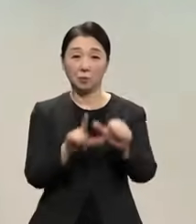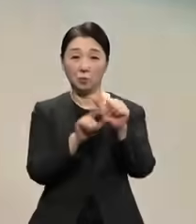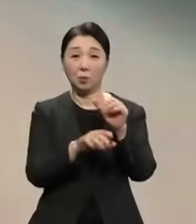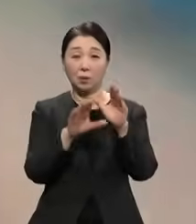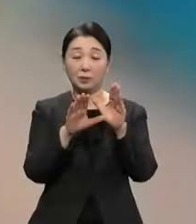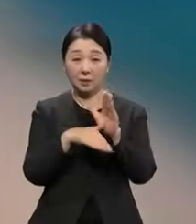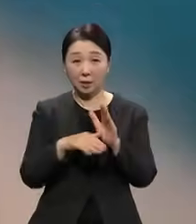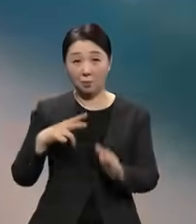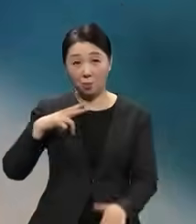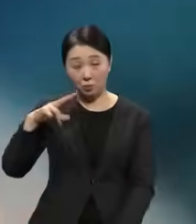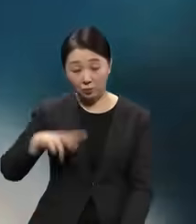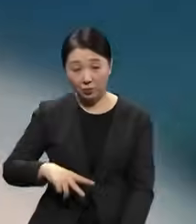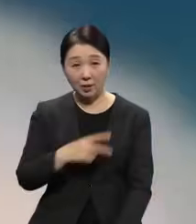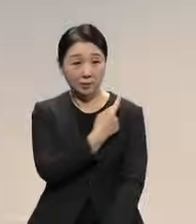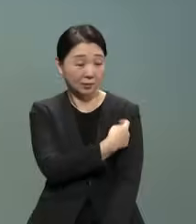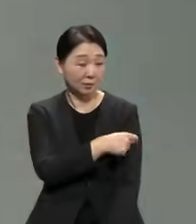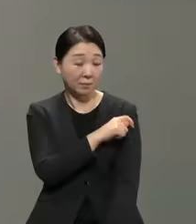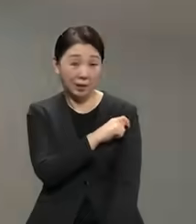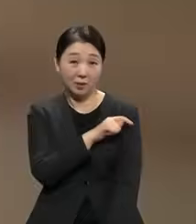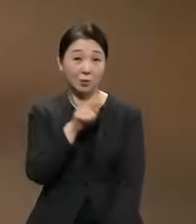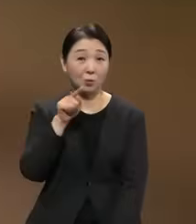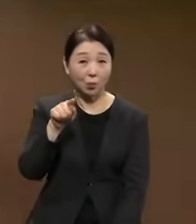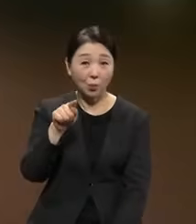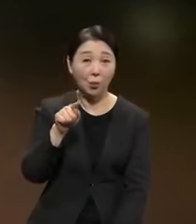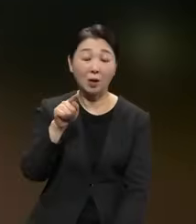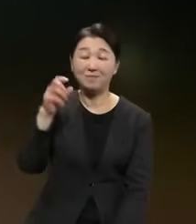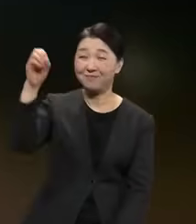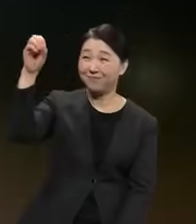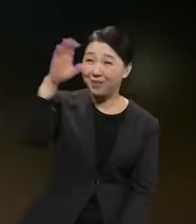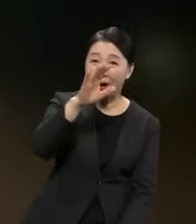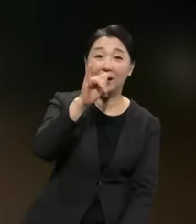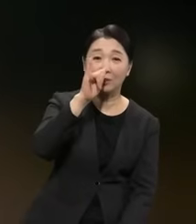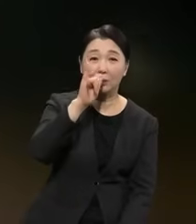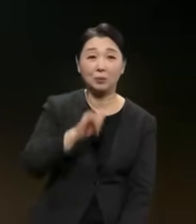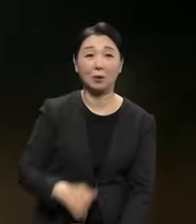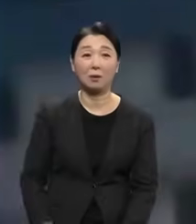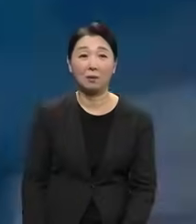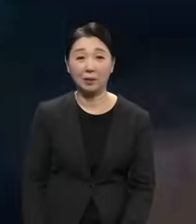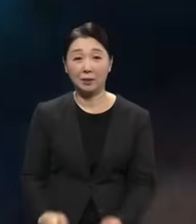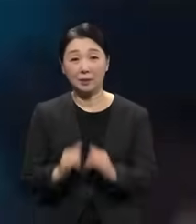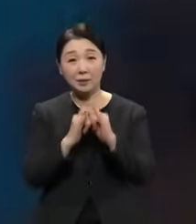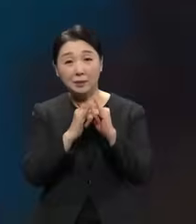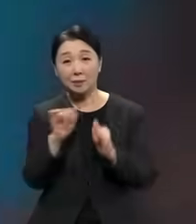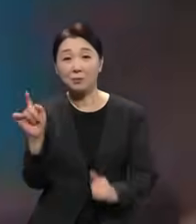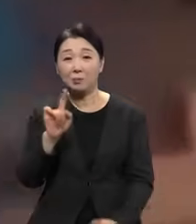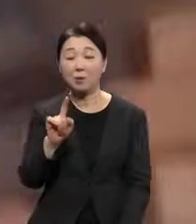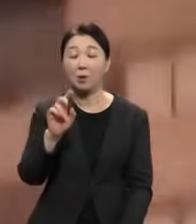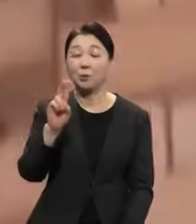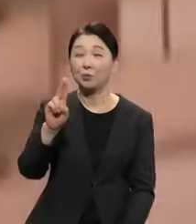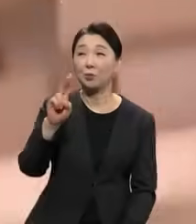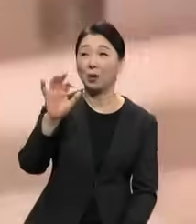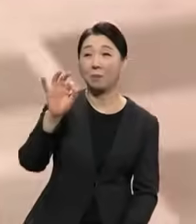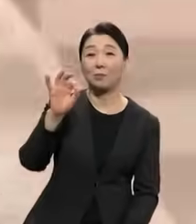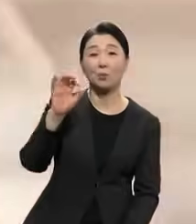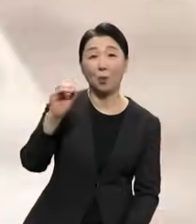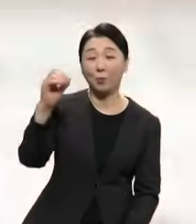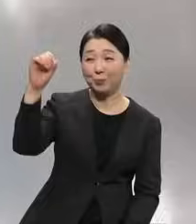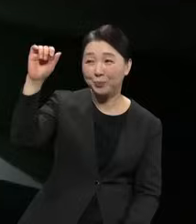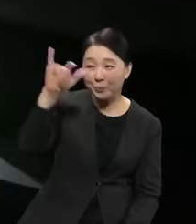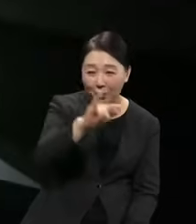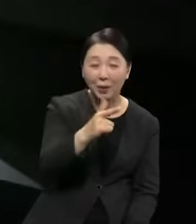5월에는 포르투갈과 스페인 하늘에서 유성이 떨어지기도 했는데요. 누리꾼들은 마치 UFO가 떨어지는 것 같다,